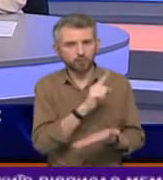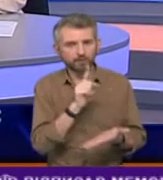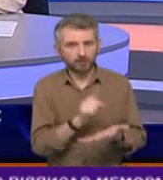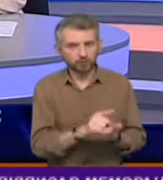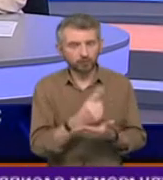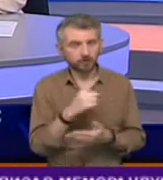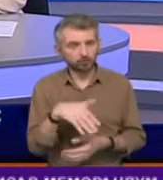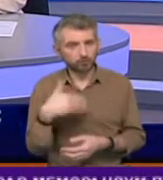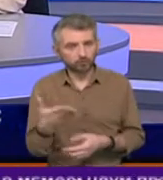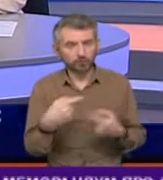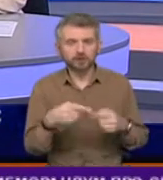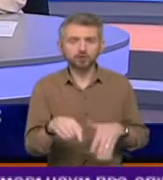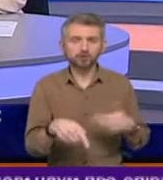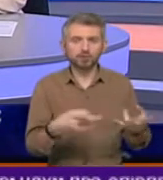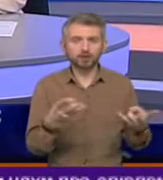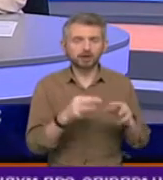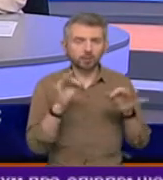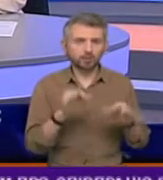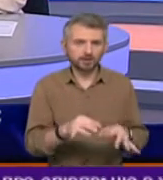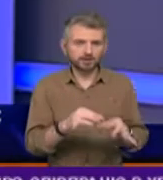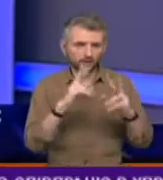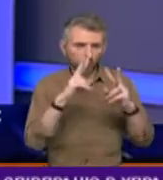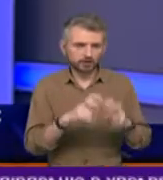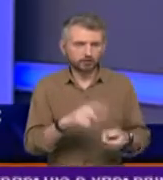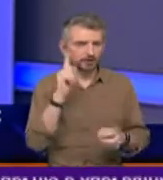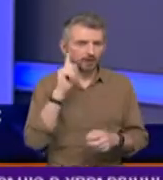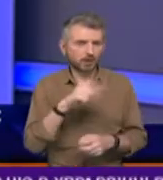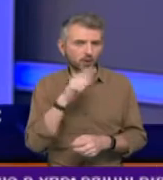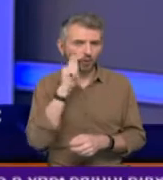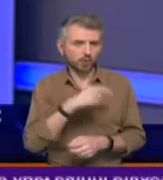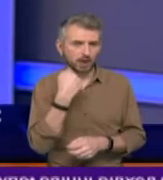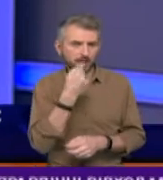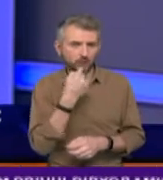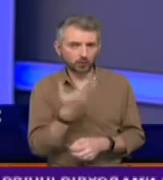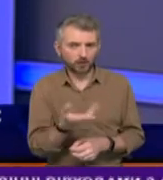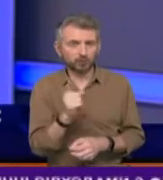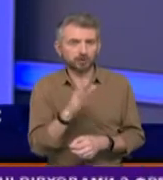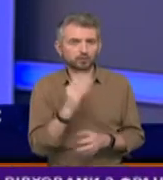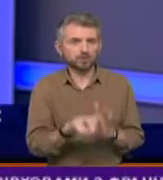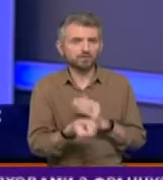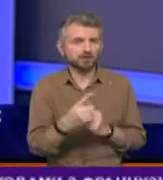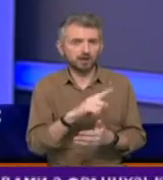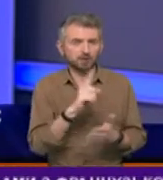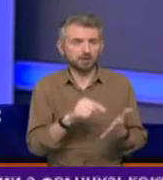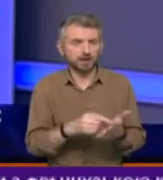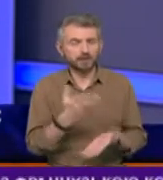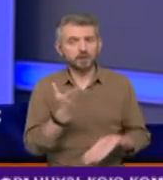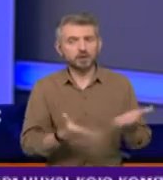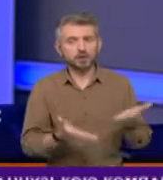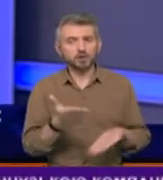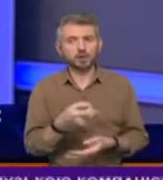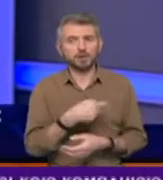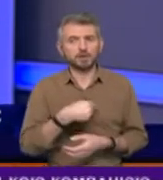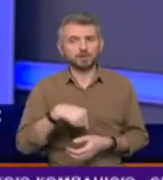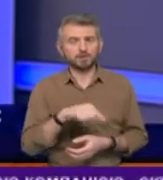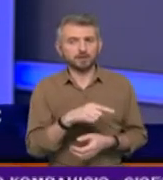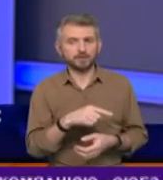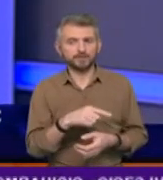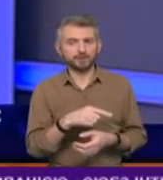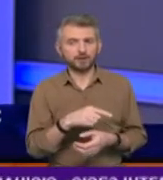2006 році ЗНО не здавалось. Як я мушу набути зараз? Він не просто кинув вуз, а в зв'язку з інвалідністю. Він був